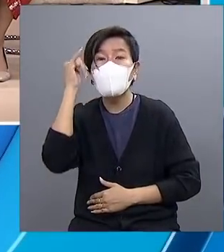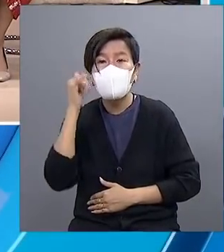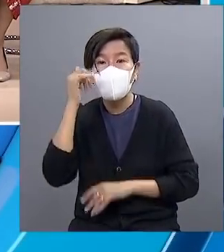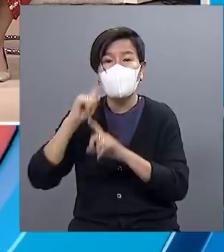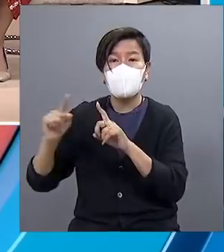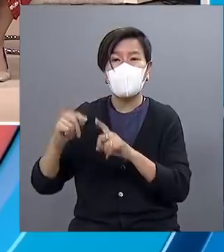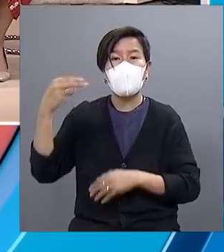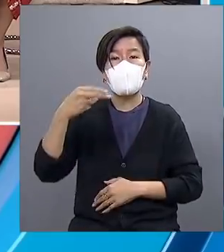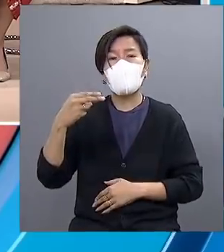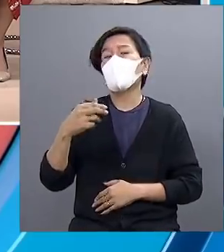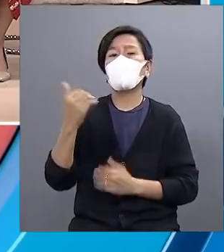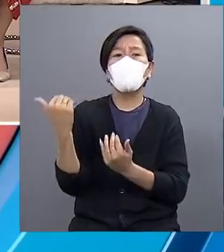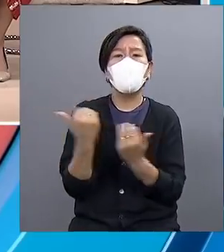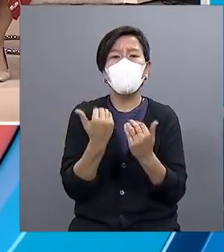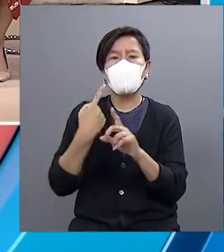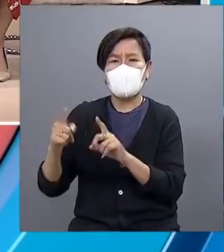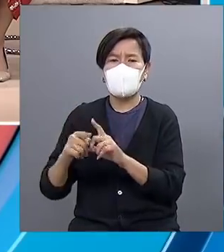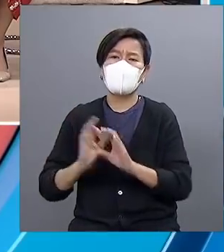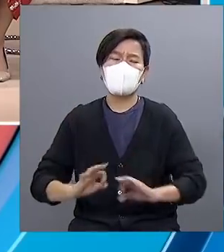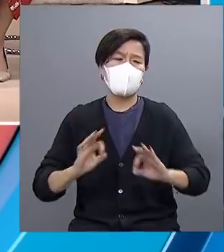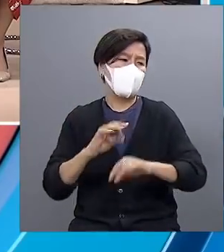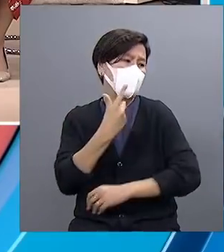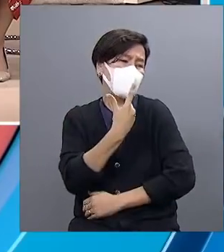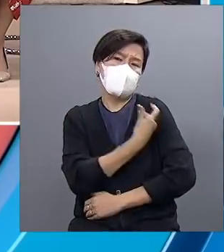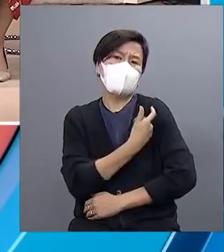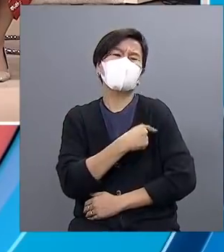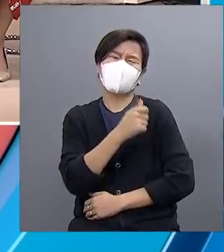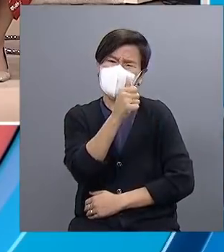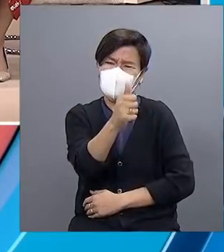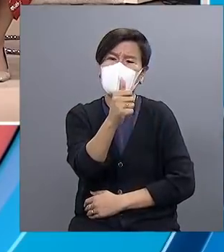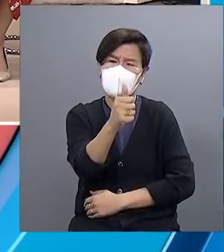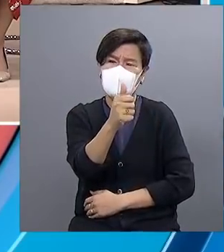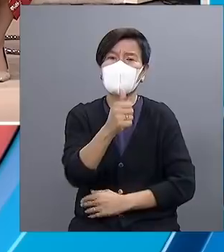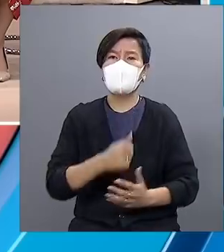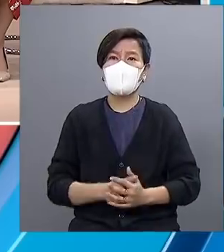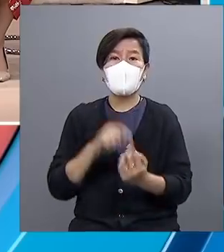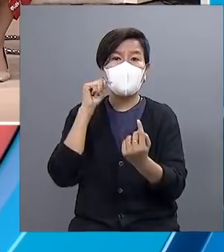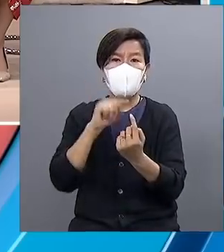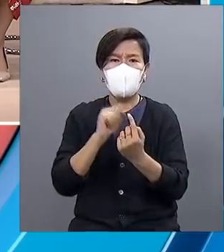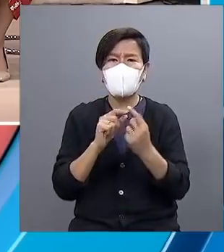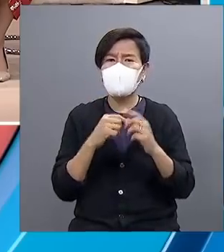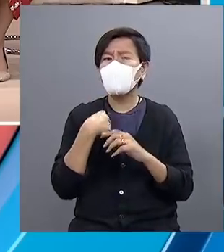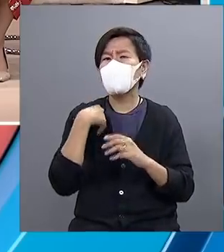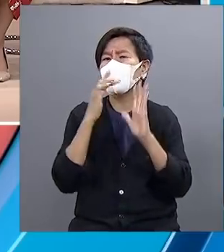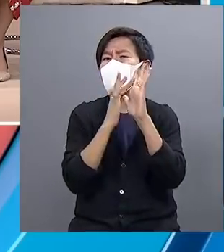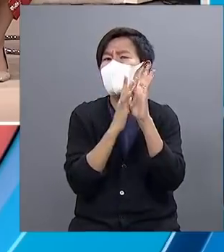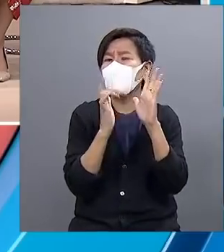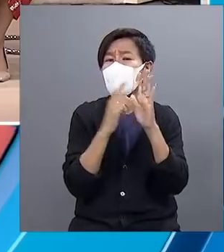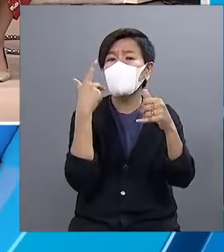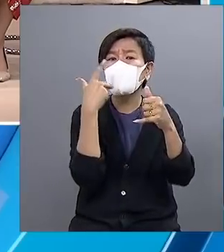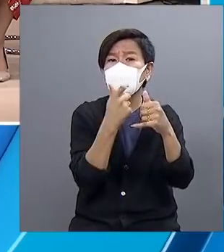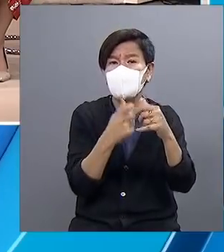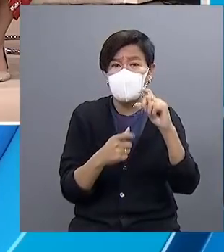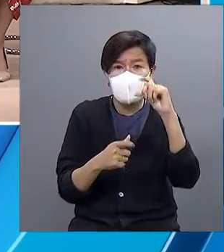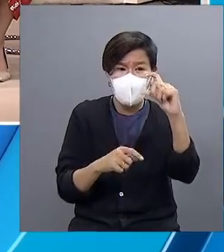ดีกว่าไม่คิดว่าสีแน่นอนเพราะว่าโดยที่ใช้ในเด็กเนี่ยอ่ะพี่ไผ่ฐานะนักวิจัยหรือคุณหมอในเขาคิดมาแล้วเราก็ต้องใช้แค่ไหนดังนั้นอ่ะ